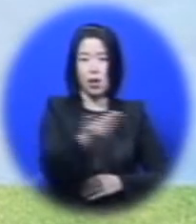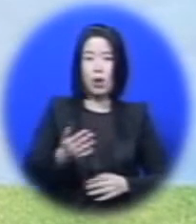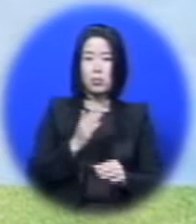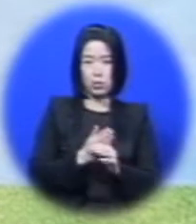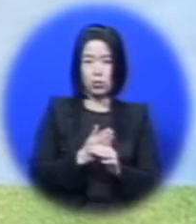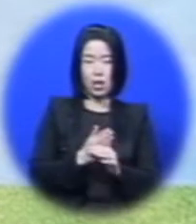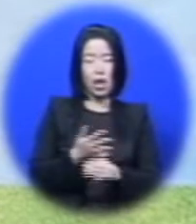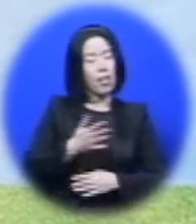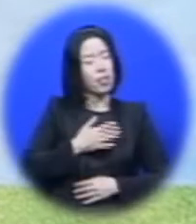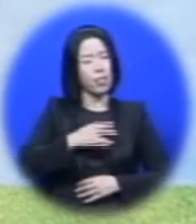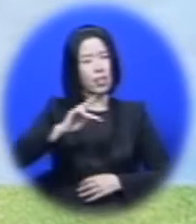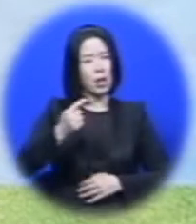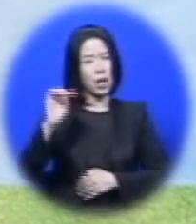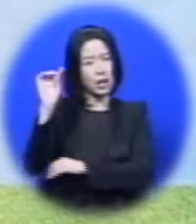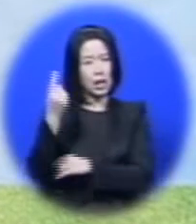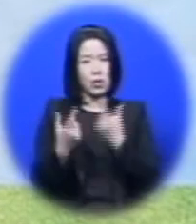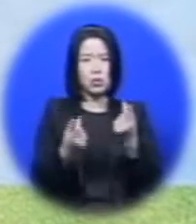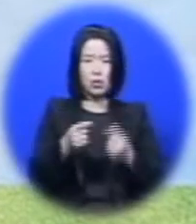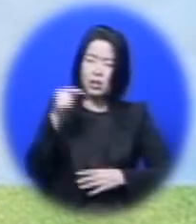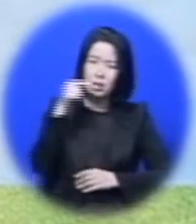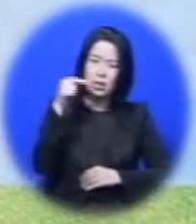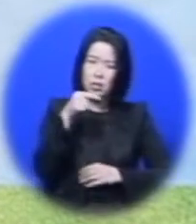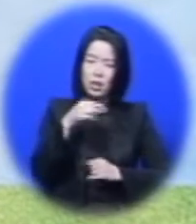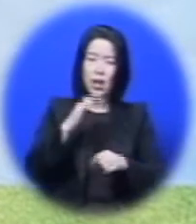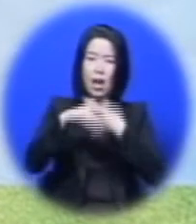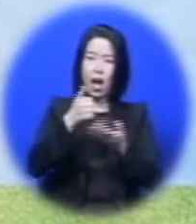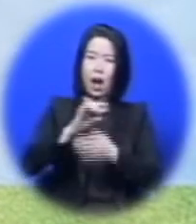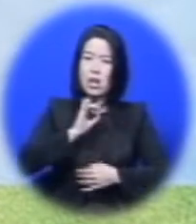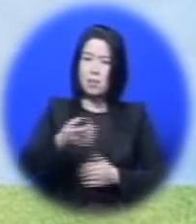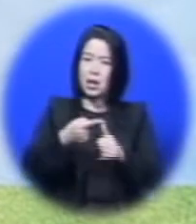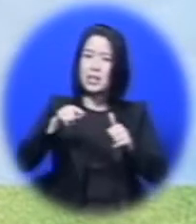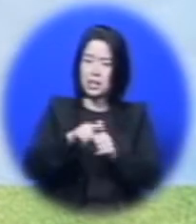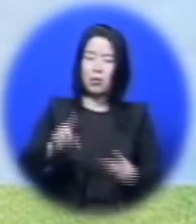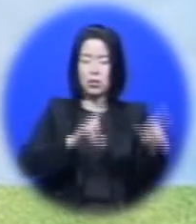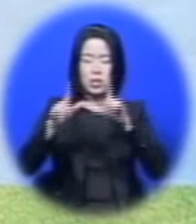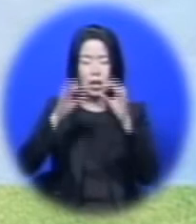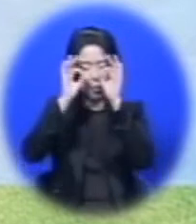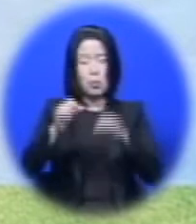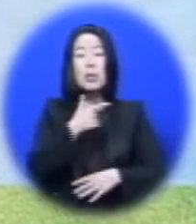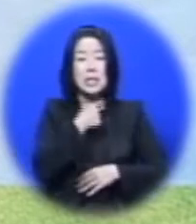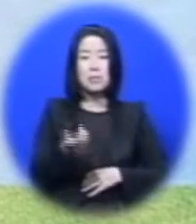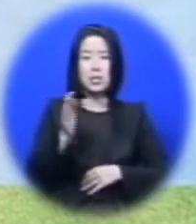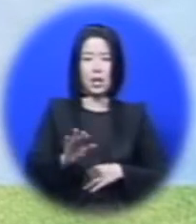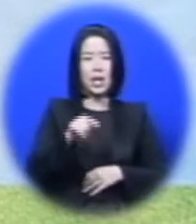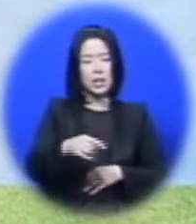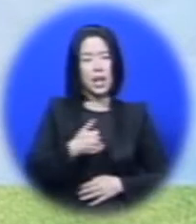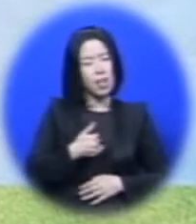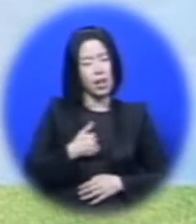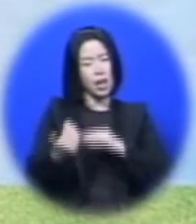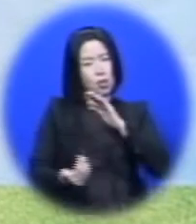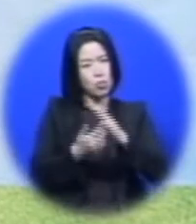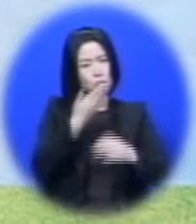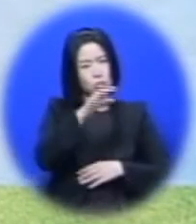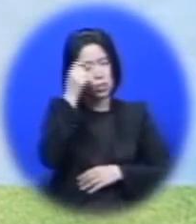중에는 나도 다윗처럼 그렇게 철저하게 하나님만 의지하고 이제 살아보고 싶은데 그게 내게도 이루어질